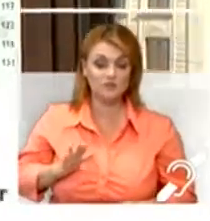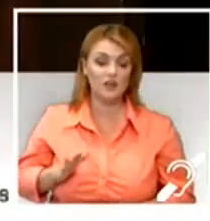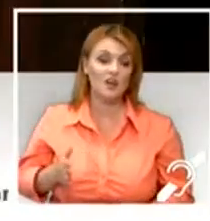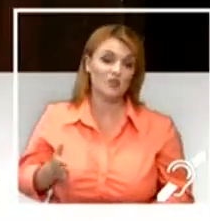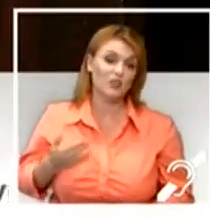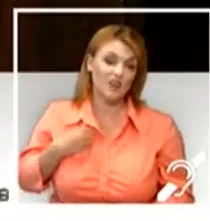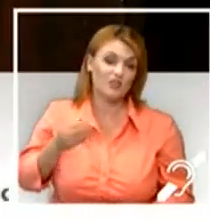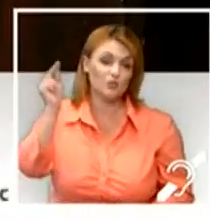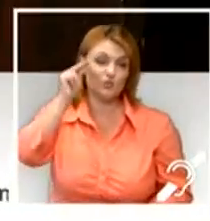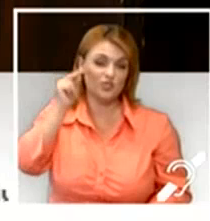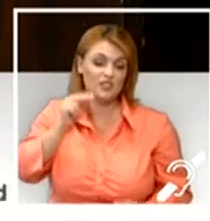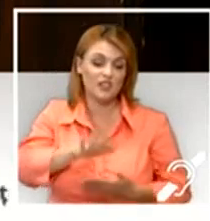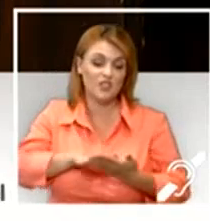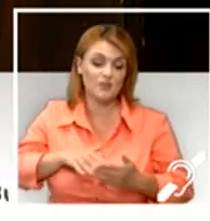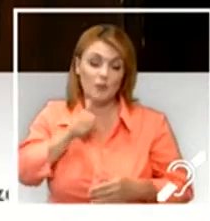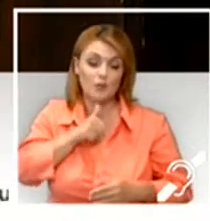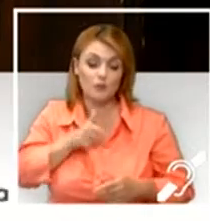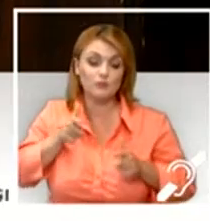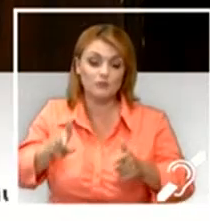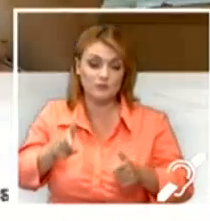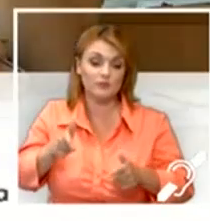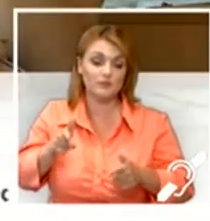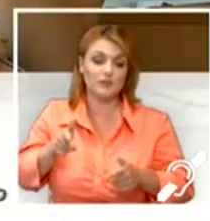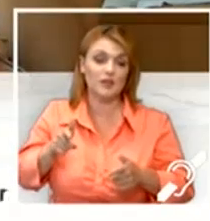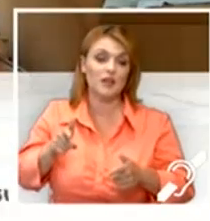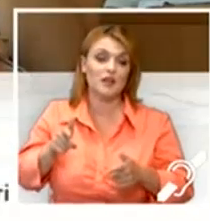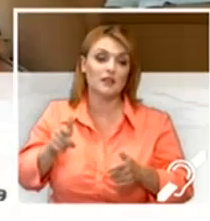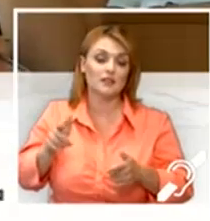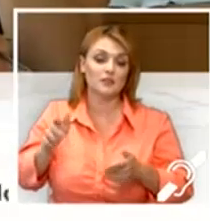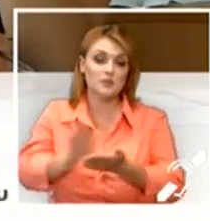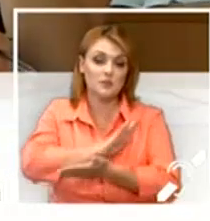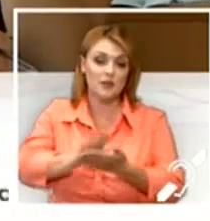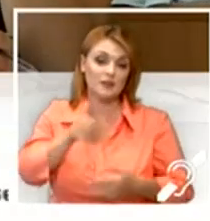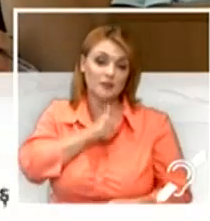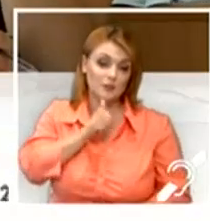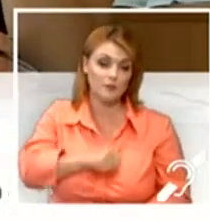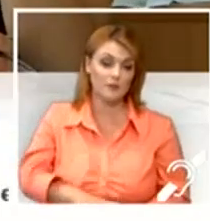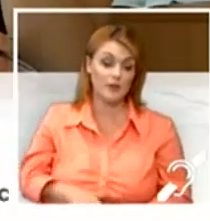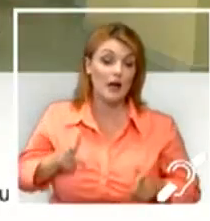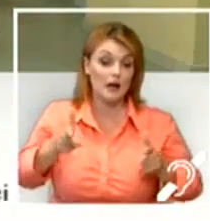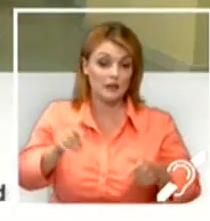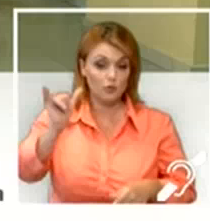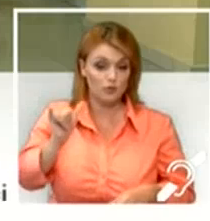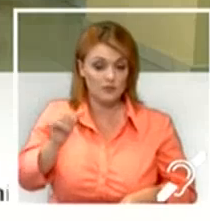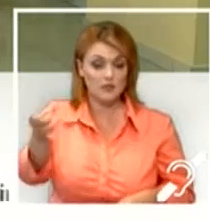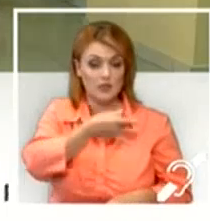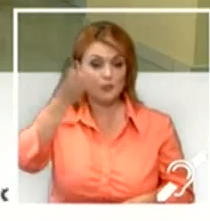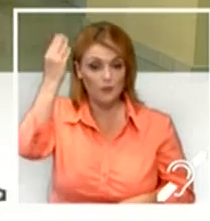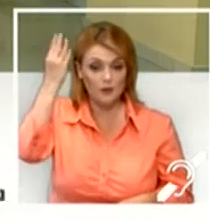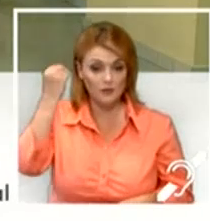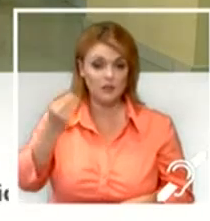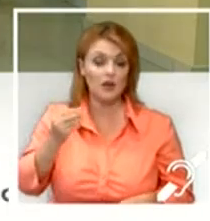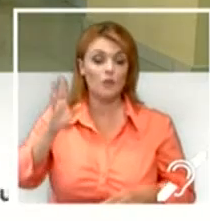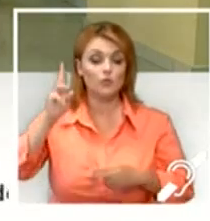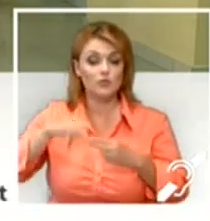merg la buget. Nu m-am uitat, sincer. Cred că vreo 10.000, 8.000 de lei în zona aceea. Admiterea la universitățile din Republica Moldova